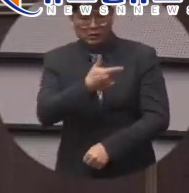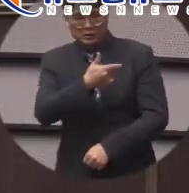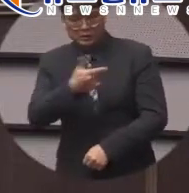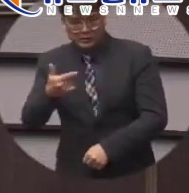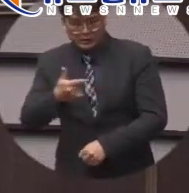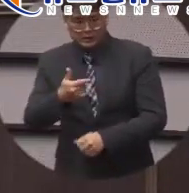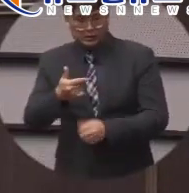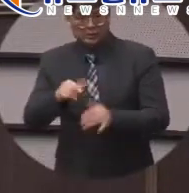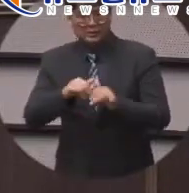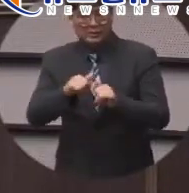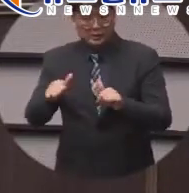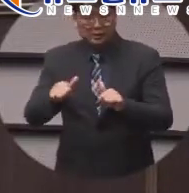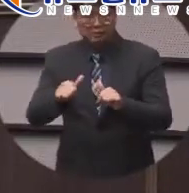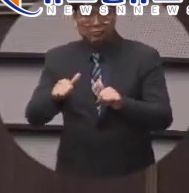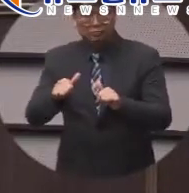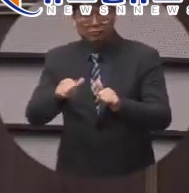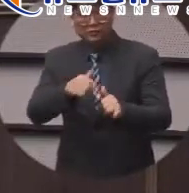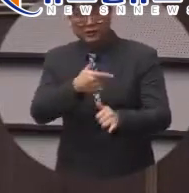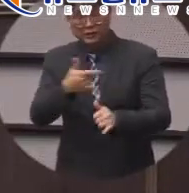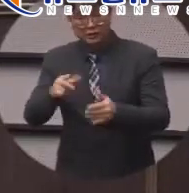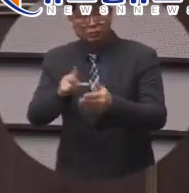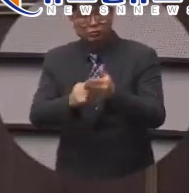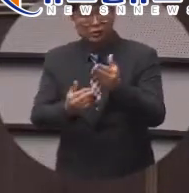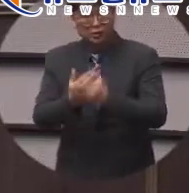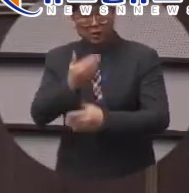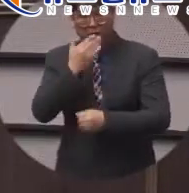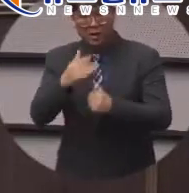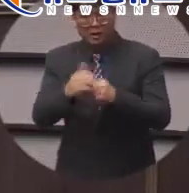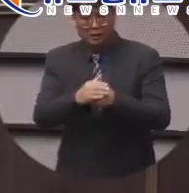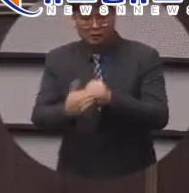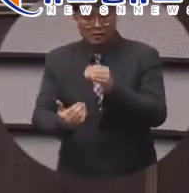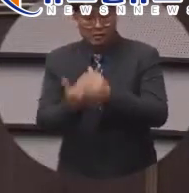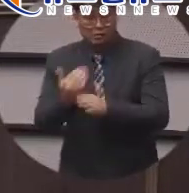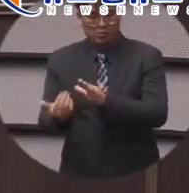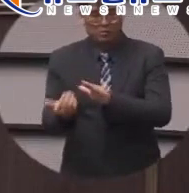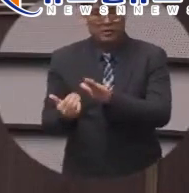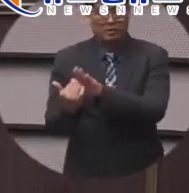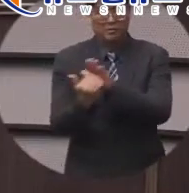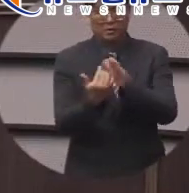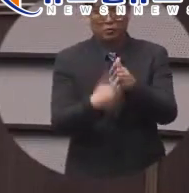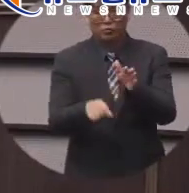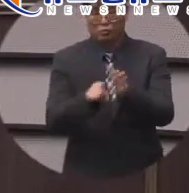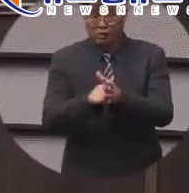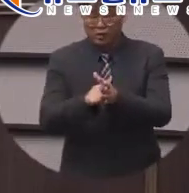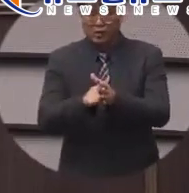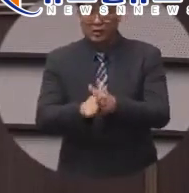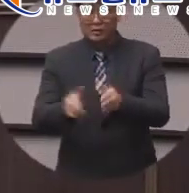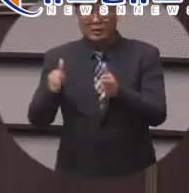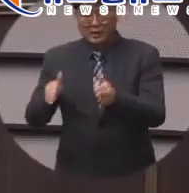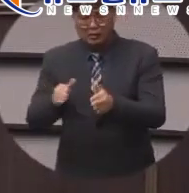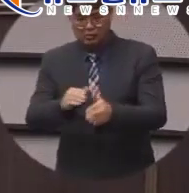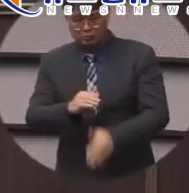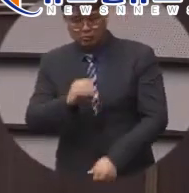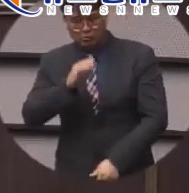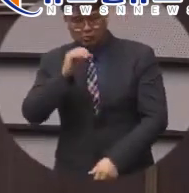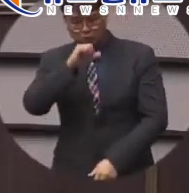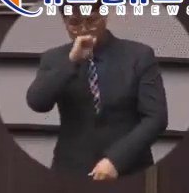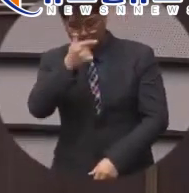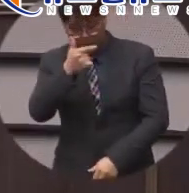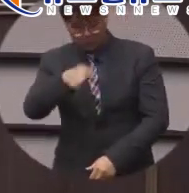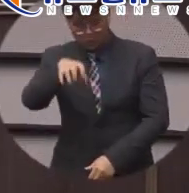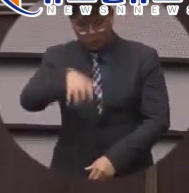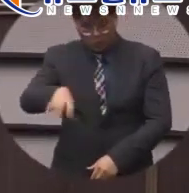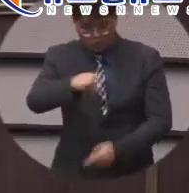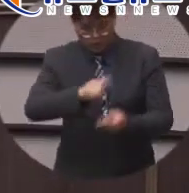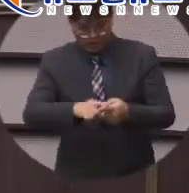대형 인명피해로 이어지기 쉽기 때문에 사고를 미연에 방지할 수 있도록 해빙기 취약시설에 대한